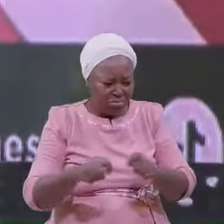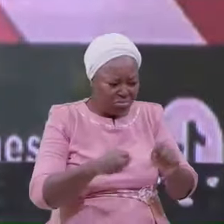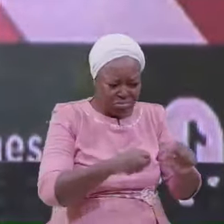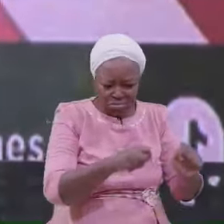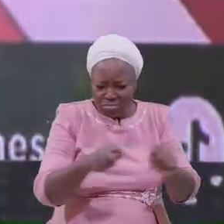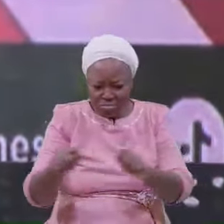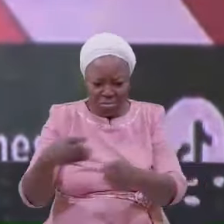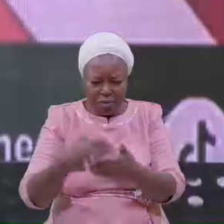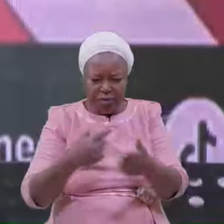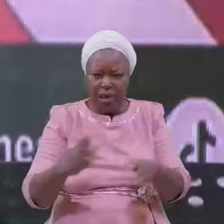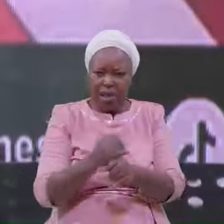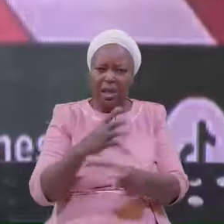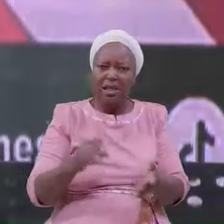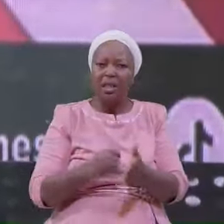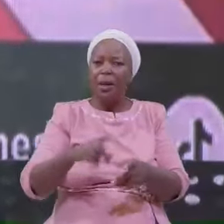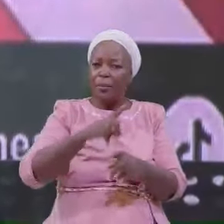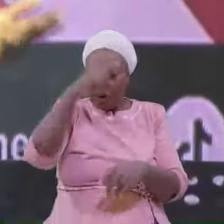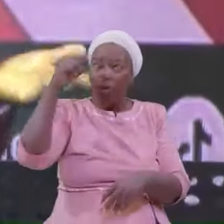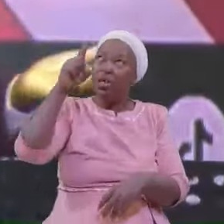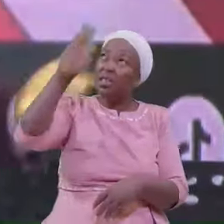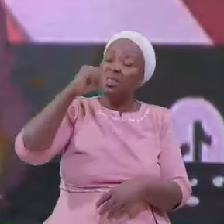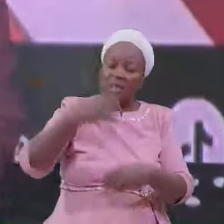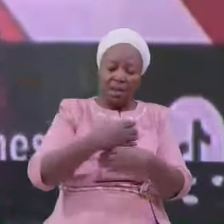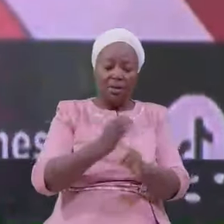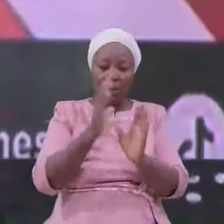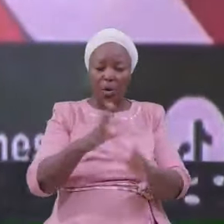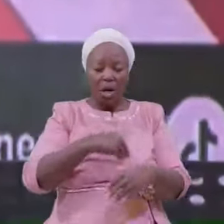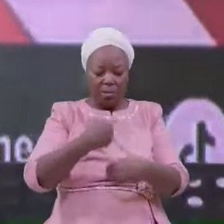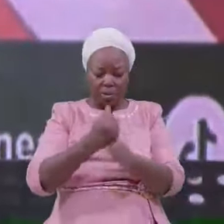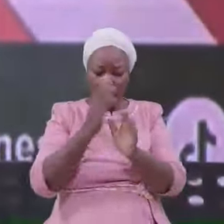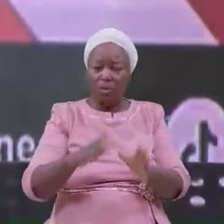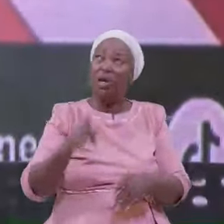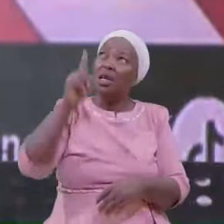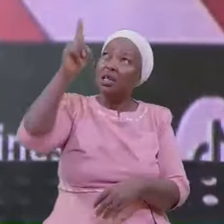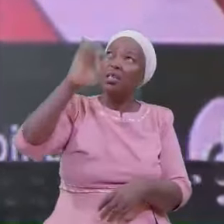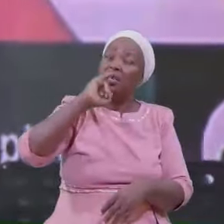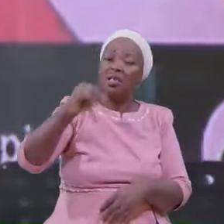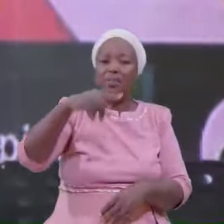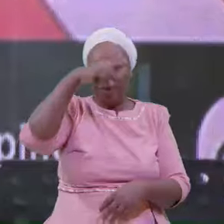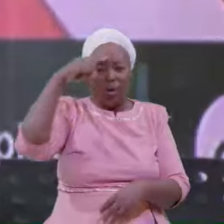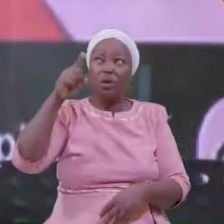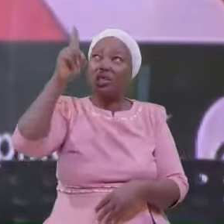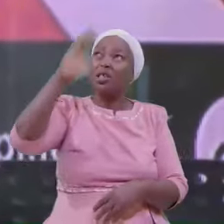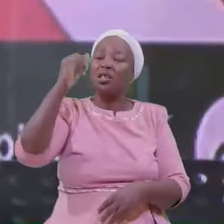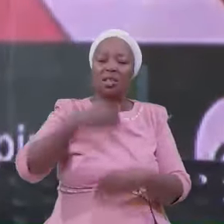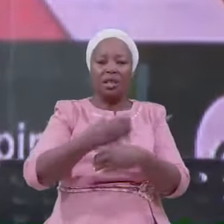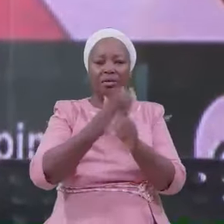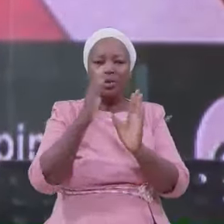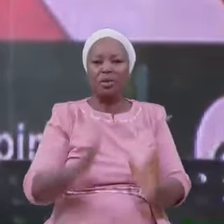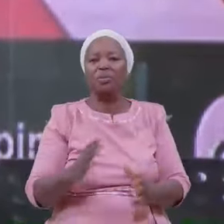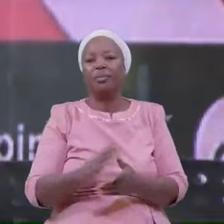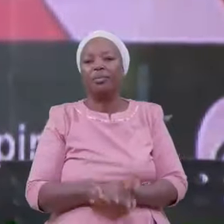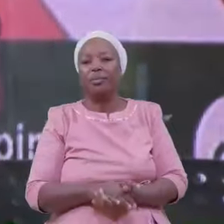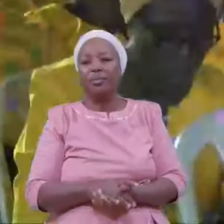manufacturer heals because He is the creator. Marami tayong sinusubok tungkol sa kaligtasan natin